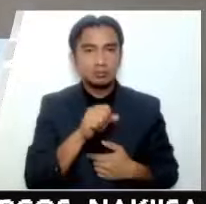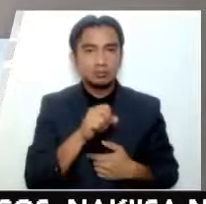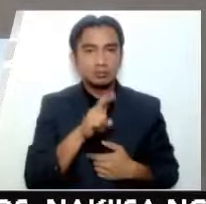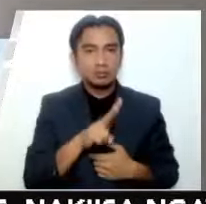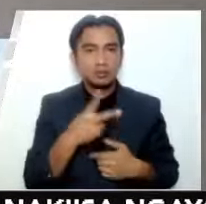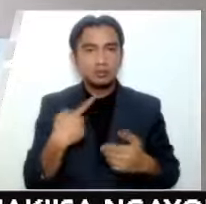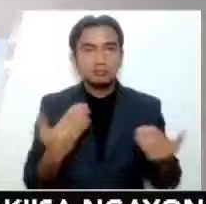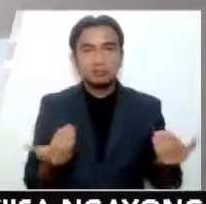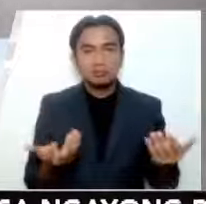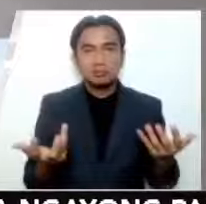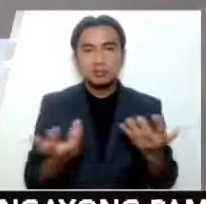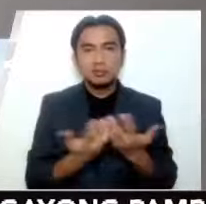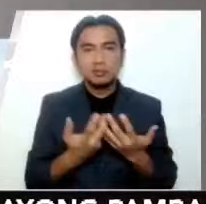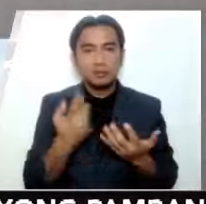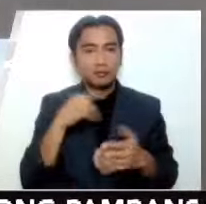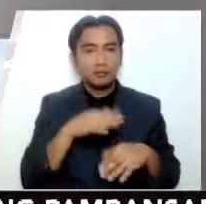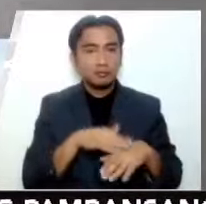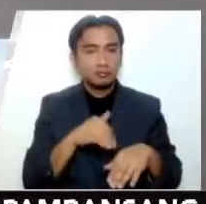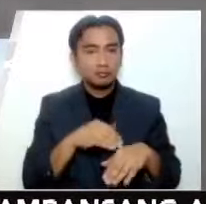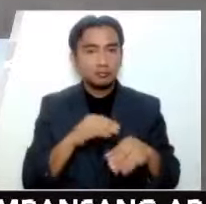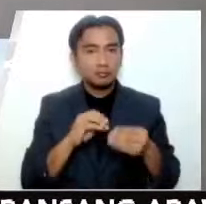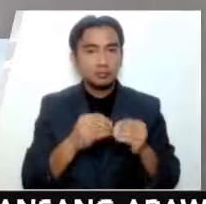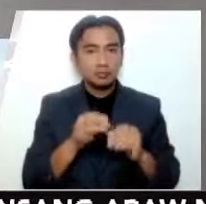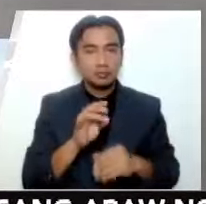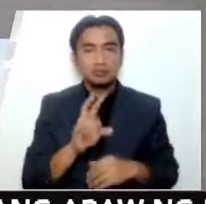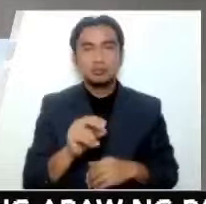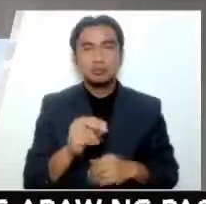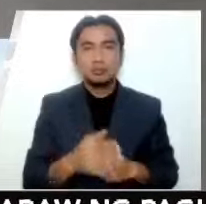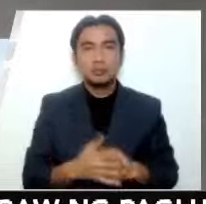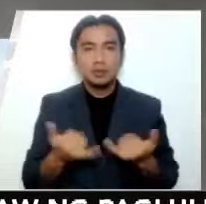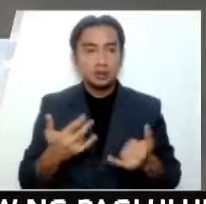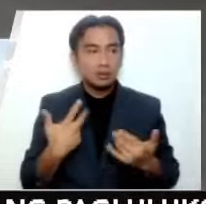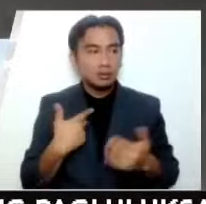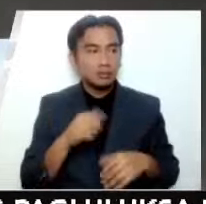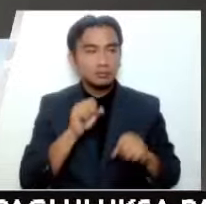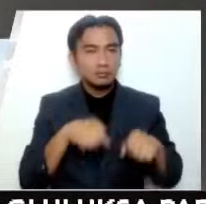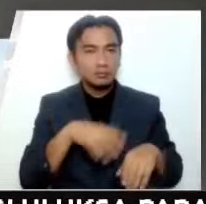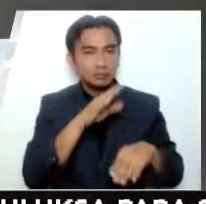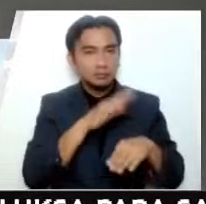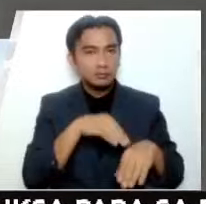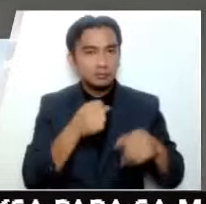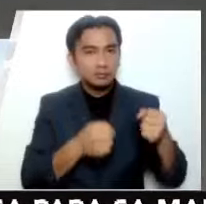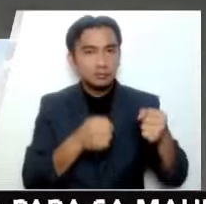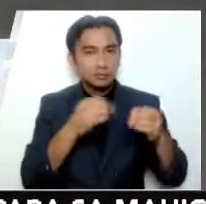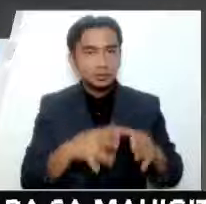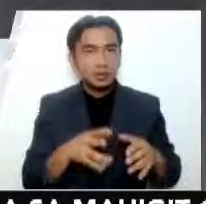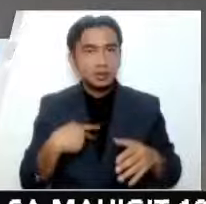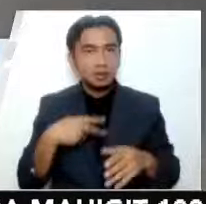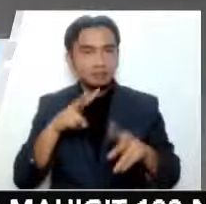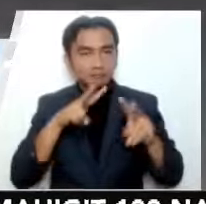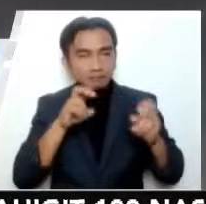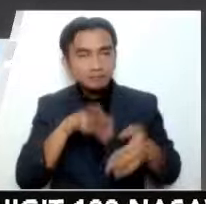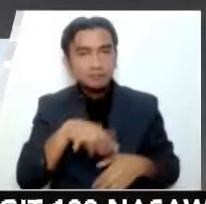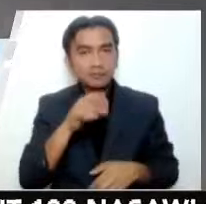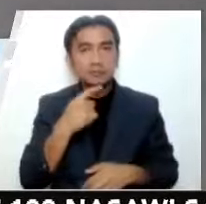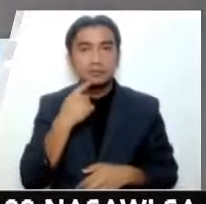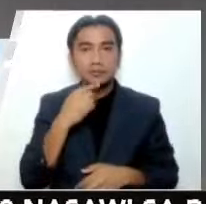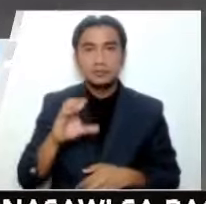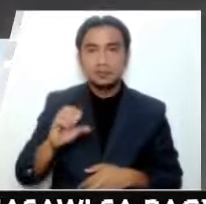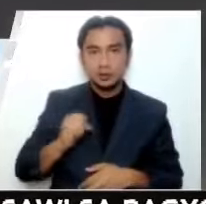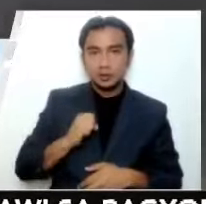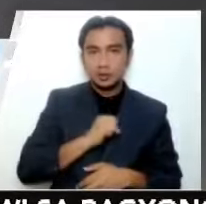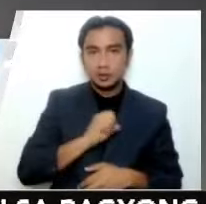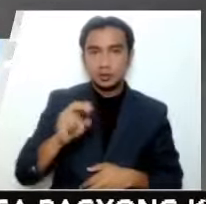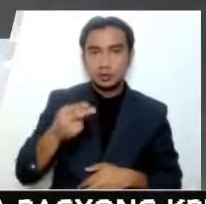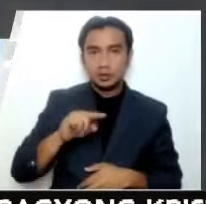ipinatawag ang may-ari at driver nito oras na matukoy sabi naman ni Senate president cheese Escudero kung sinador nga ang may-ari